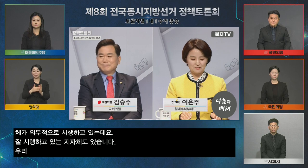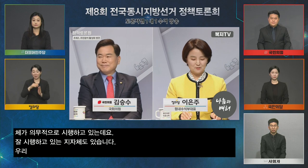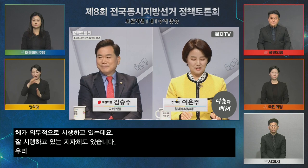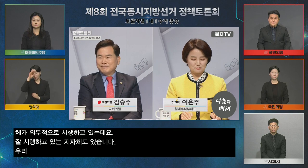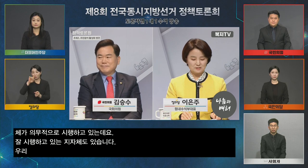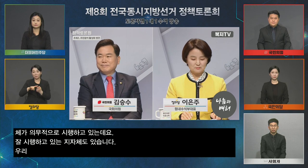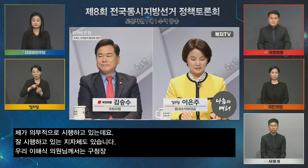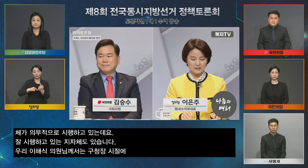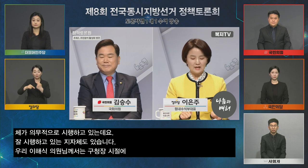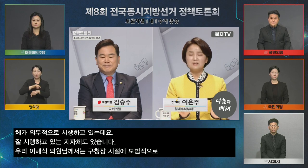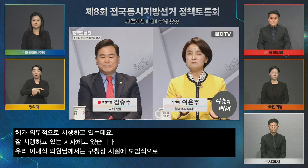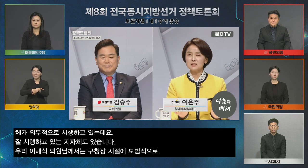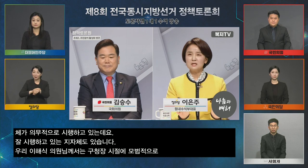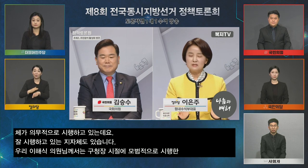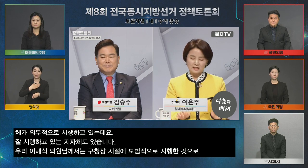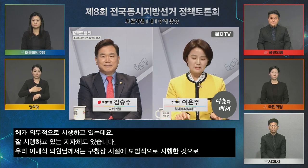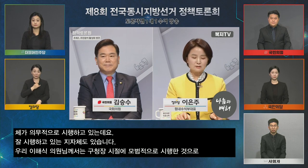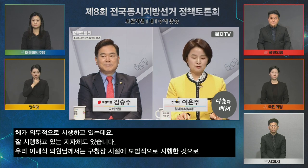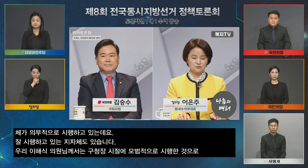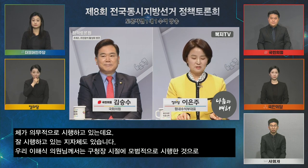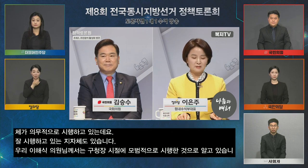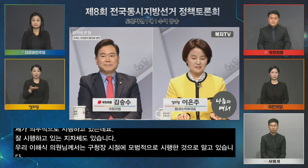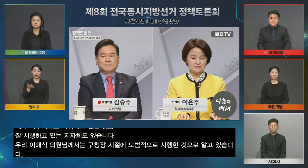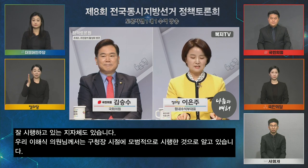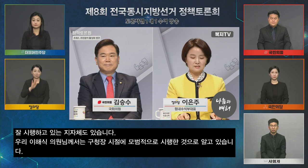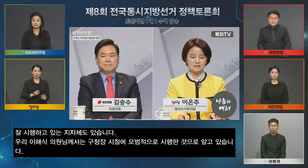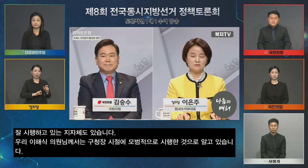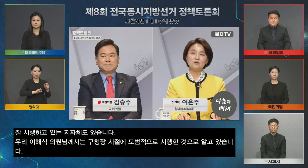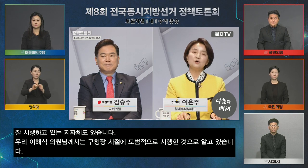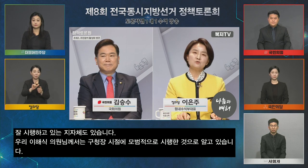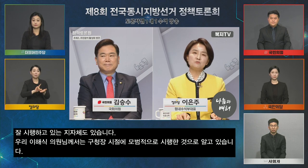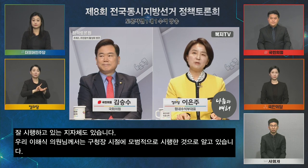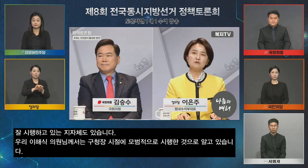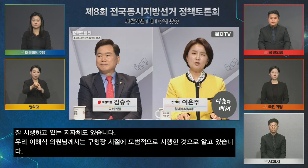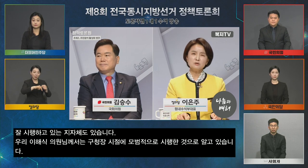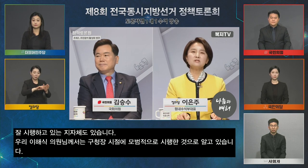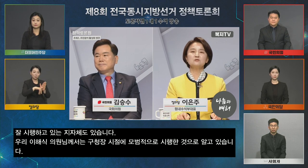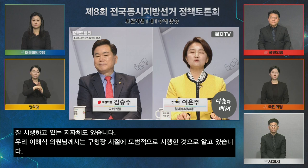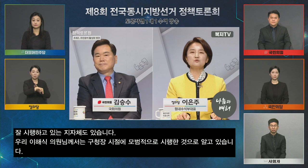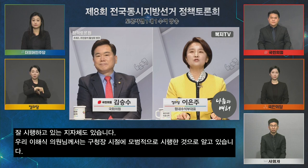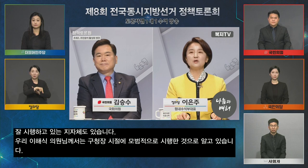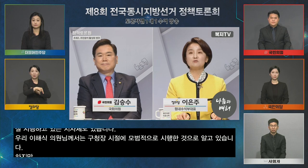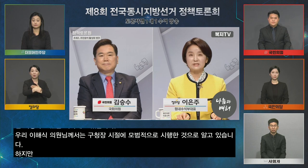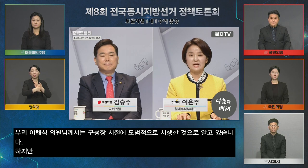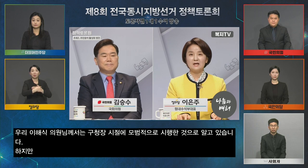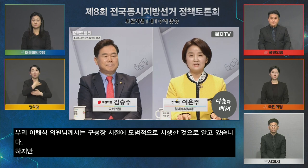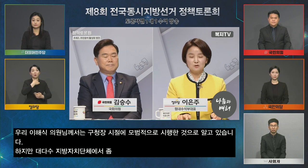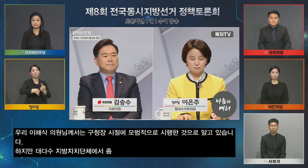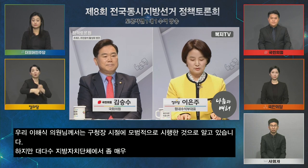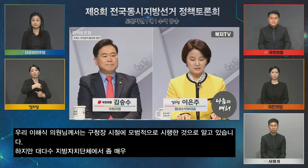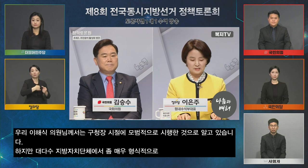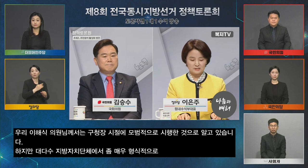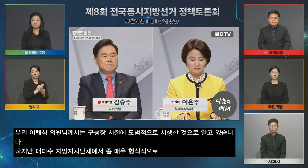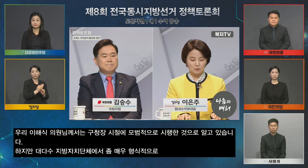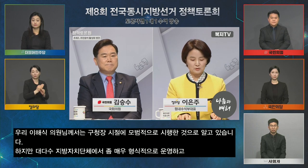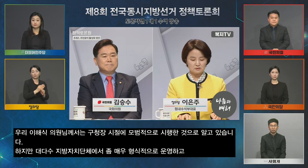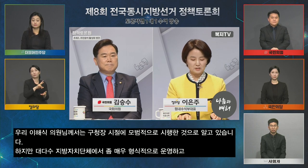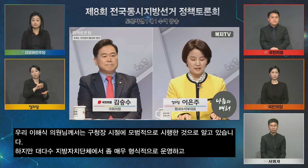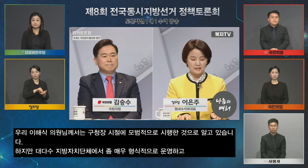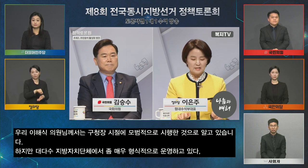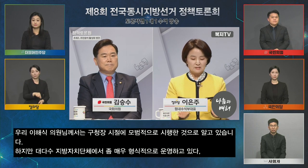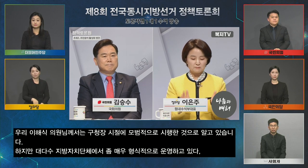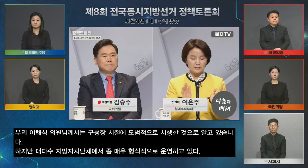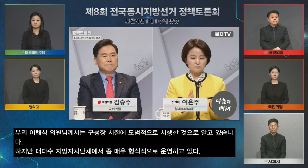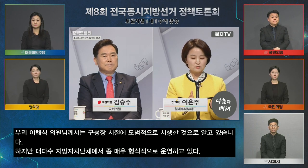시행한 걸로 알고 있습니다. 하지만 대다수 지방자치단체에서 좀 매우 형식적으로 운영하고 있다. 이런 문제 제기를 받고